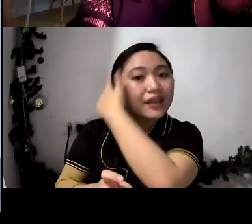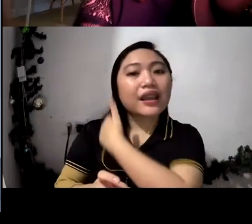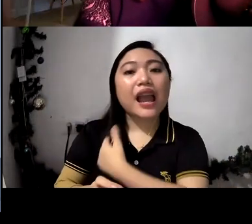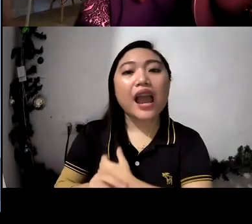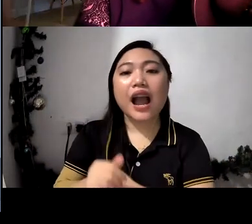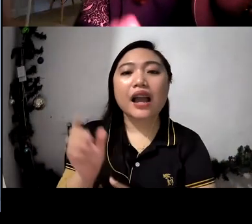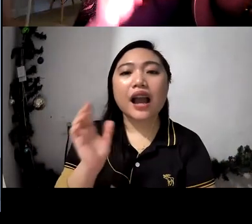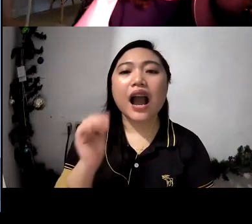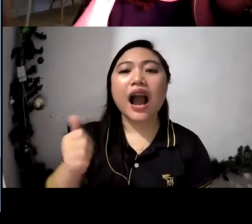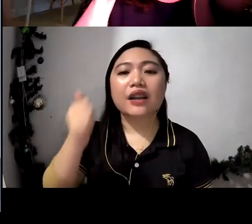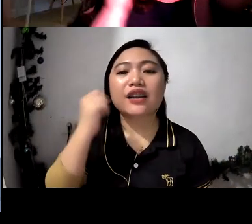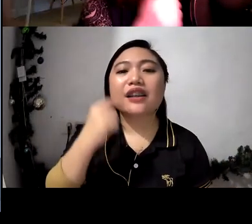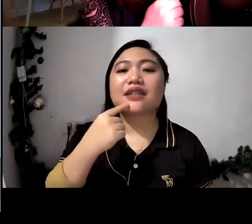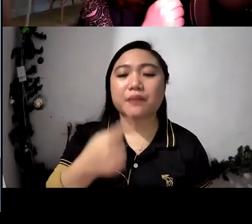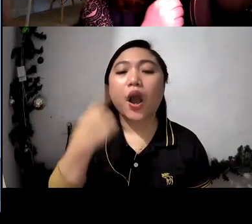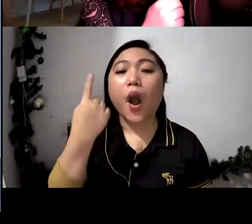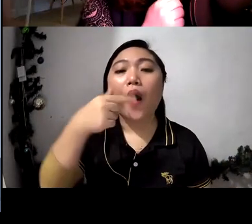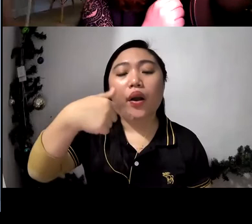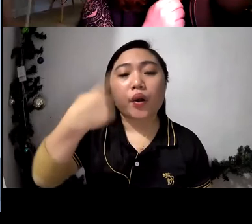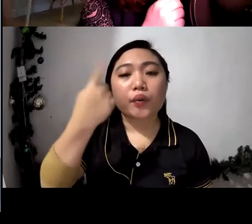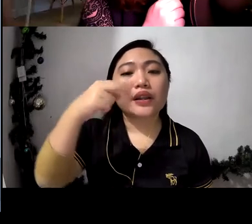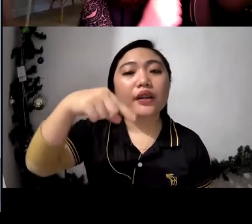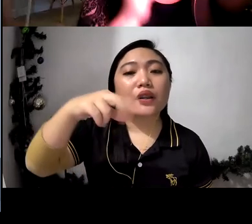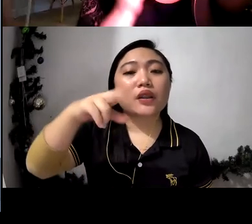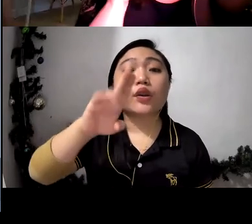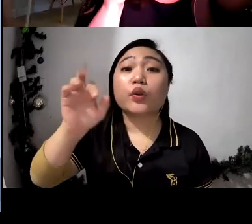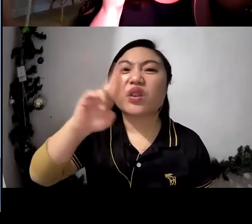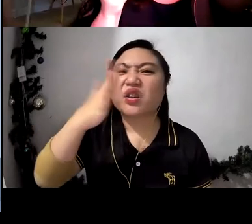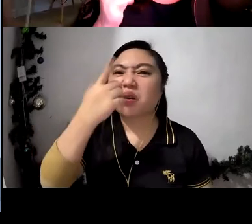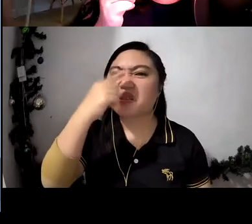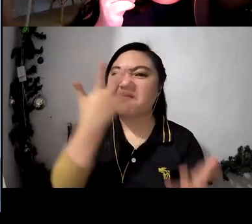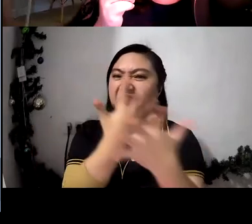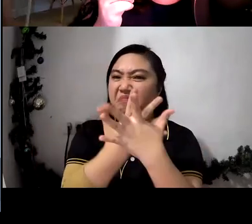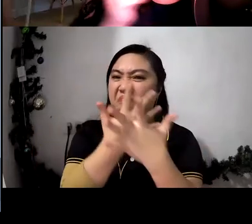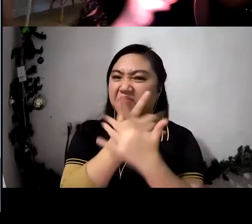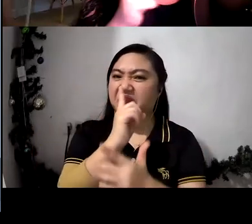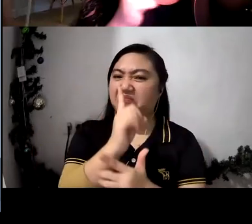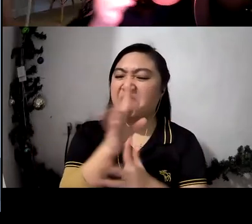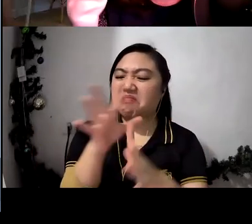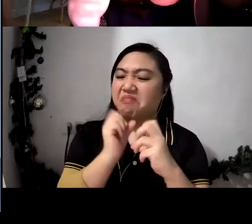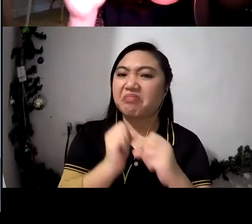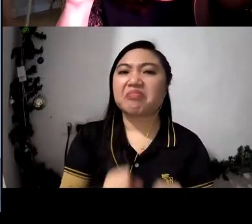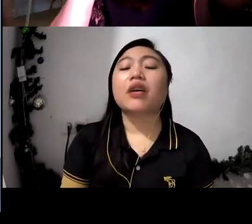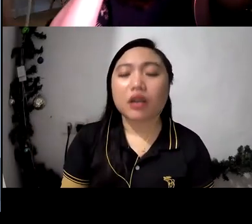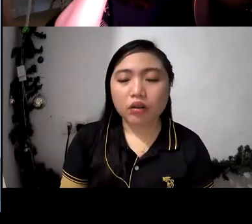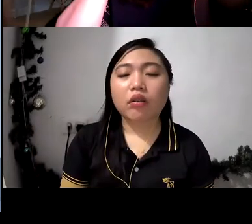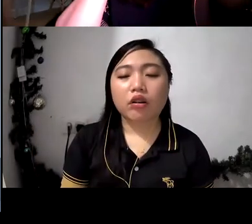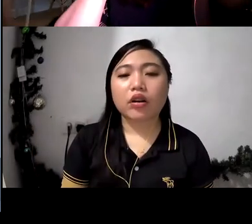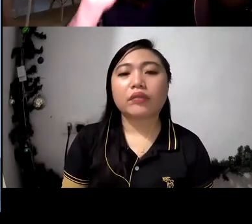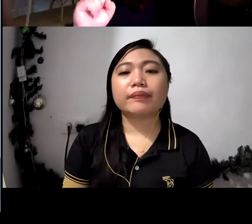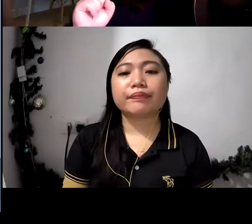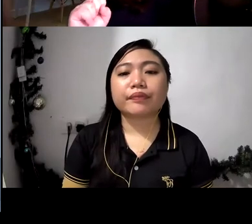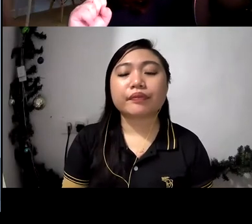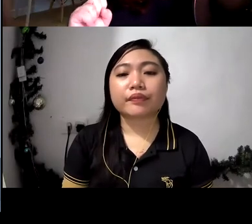C is the what you call this, the politically correct term, no, for heterosexual. You don't,